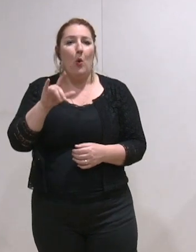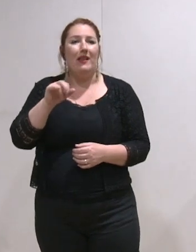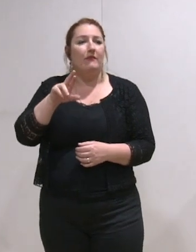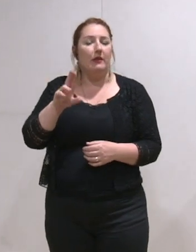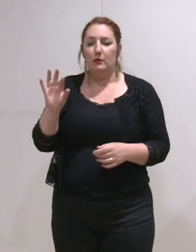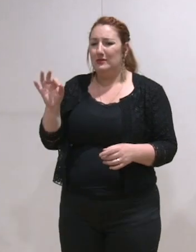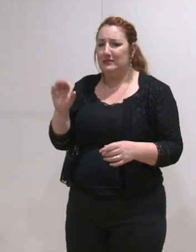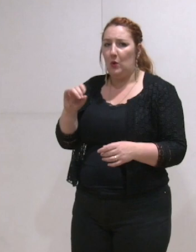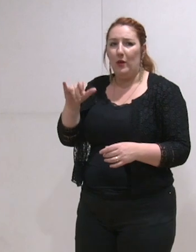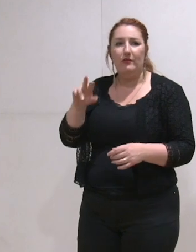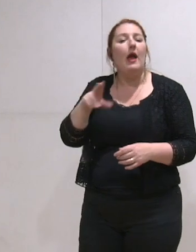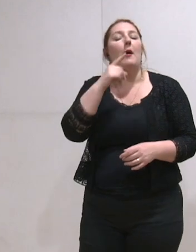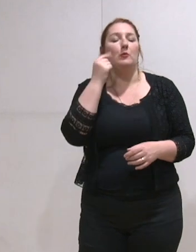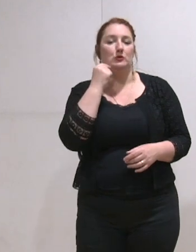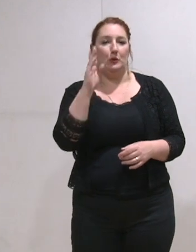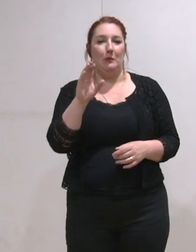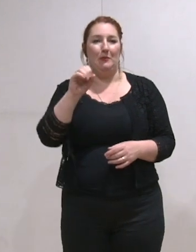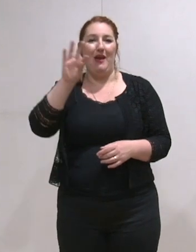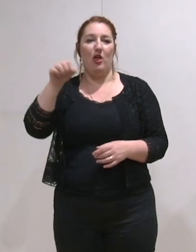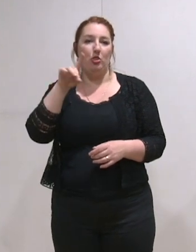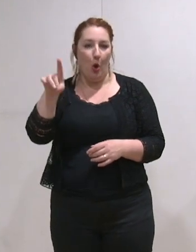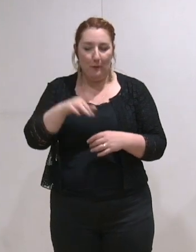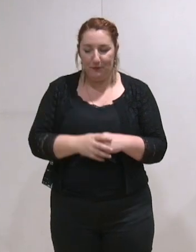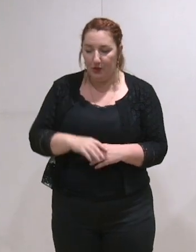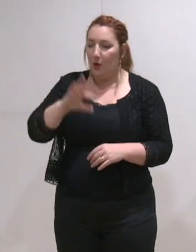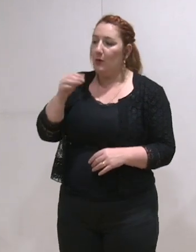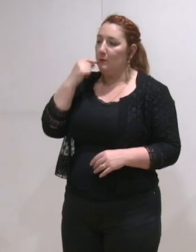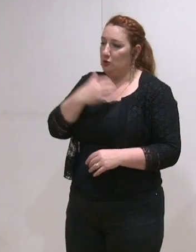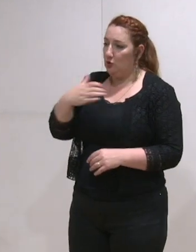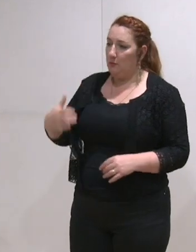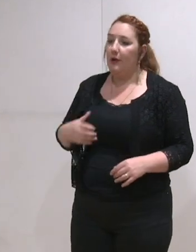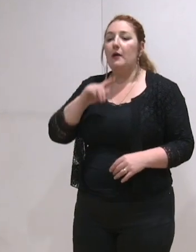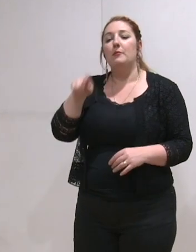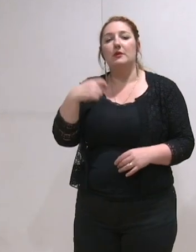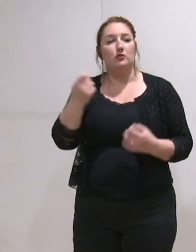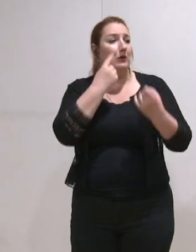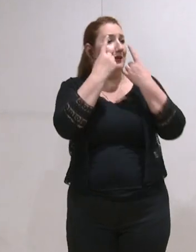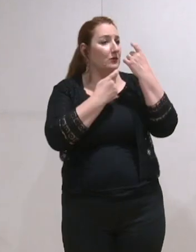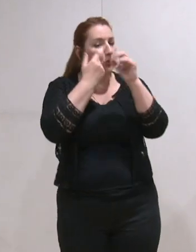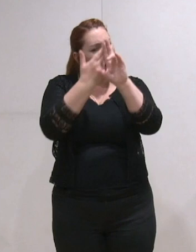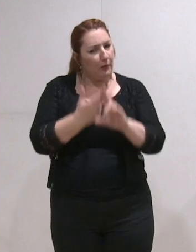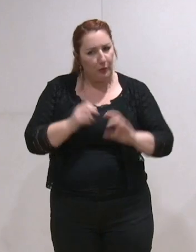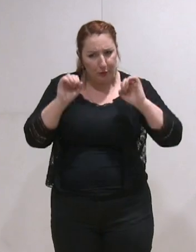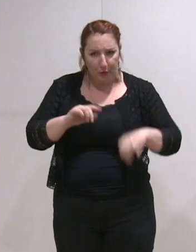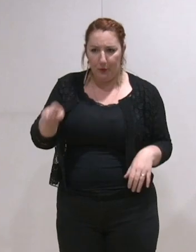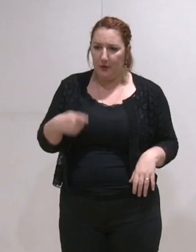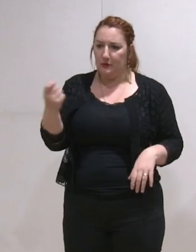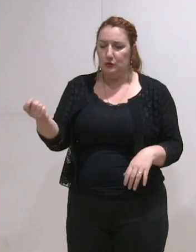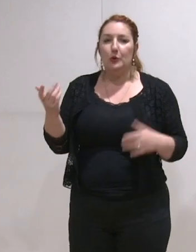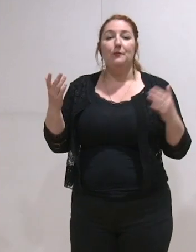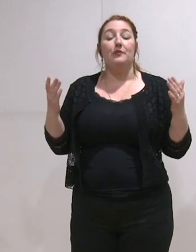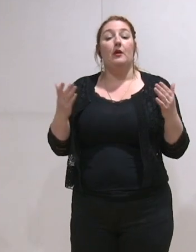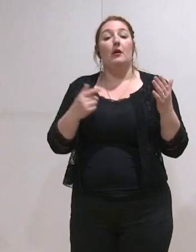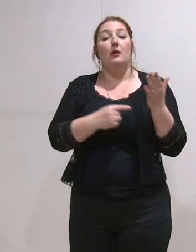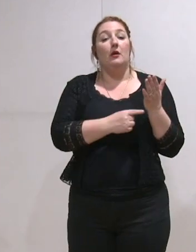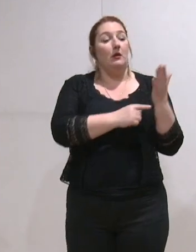finalementy Monsieur Bertrand oui monsieur le Maire on pourra bien sûr répondre à quelques questions il s'agit donc elle a